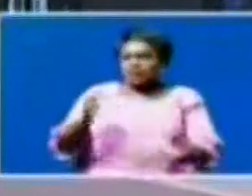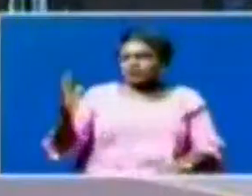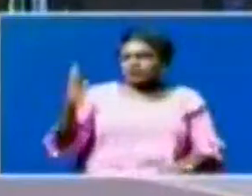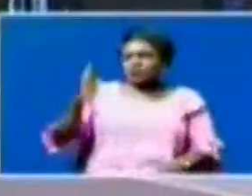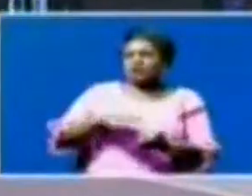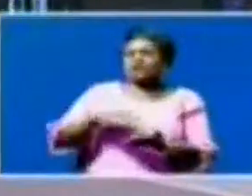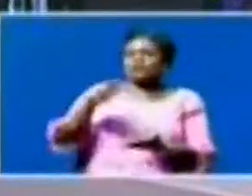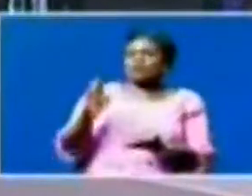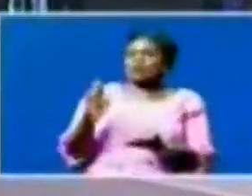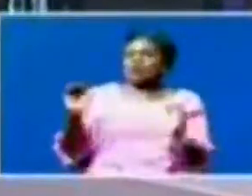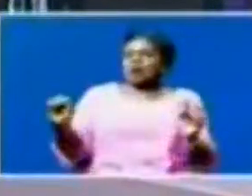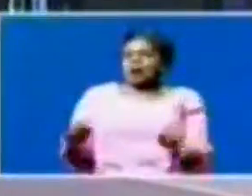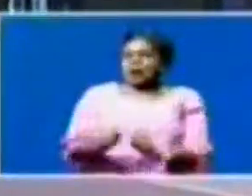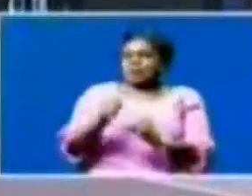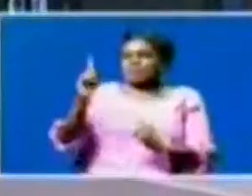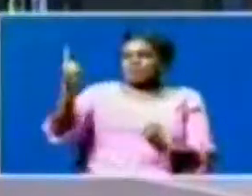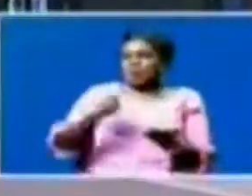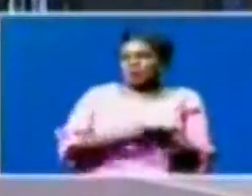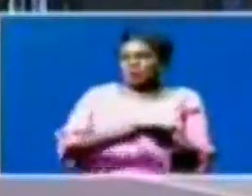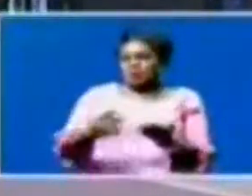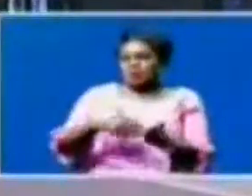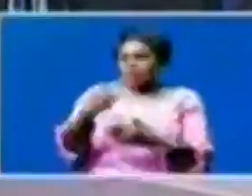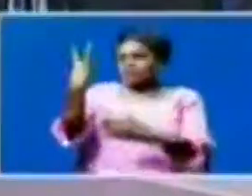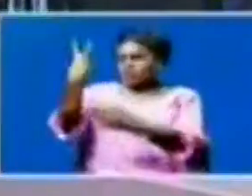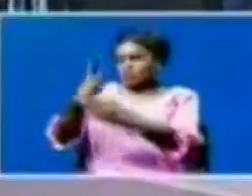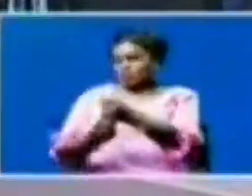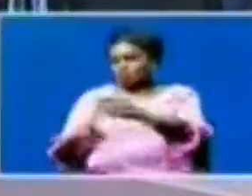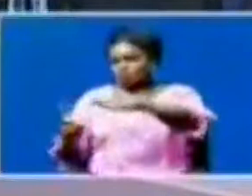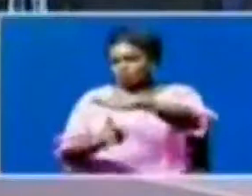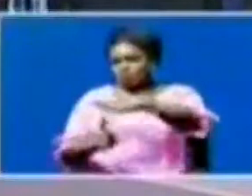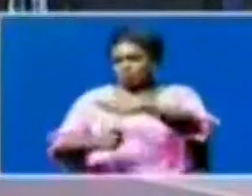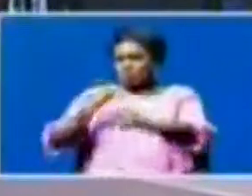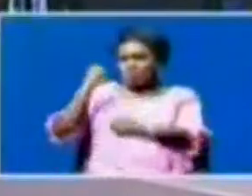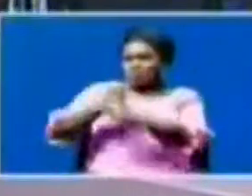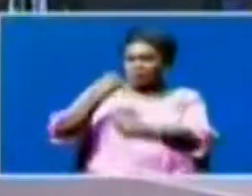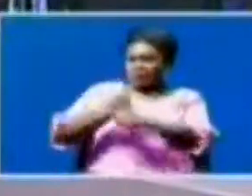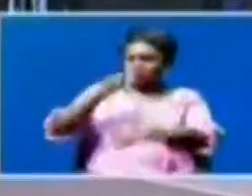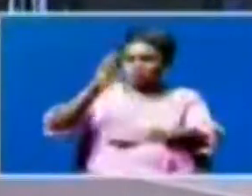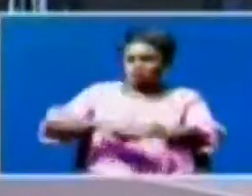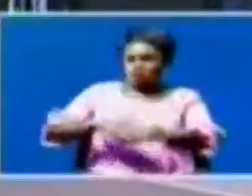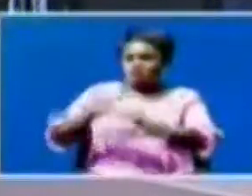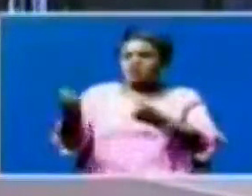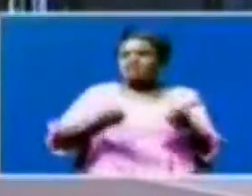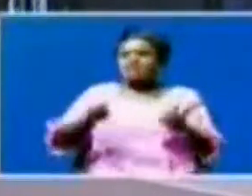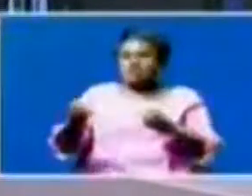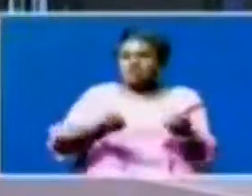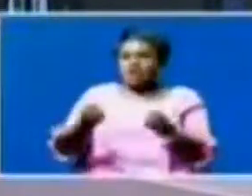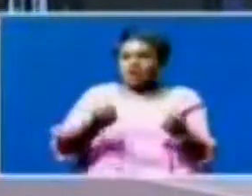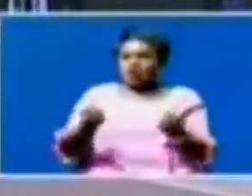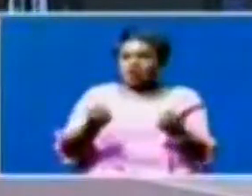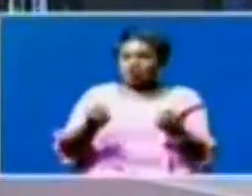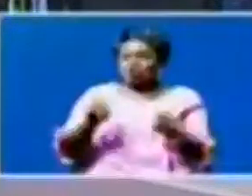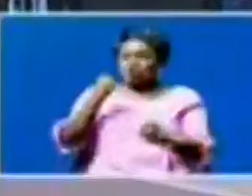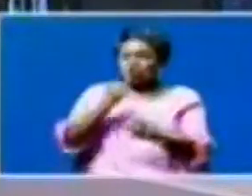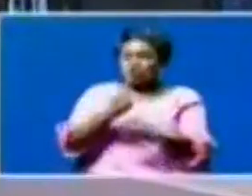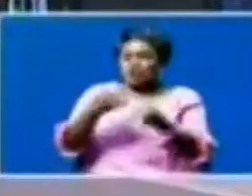barabarani. Haya yanajiri wiki moja tu baada ya wizara hizo mbili kushirikiana kufanya msako dhidi ya magari ambayo hayajafikia sheria